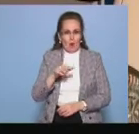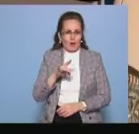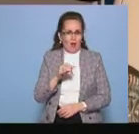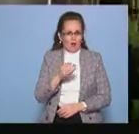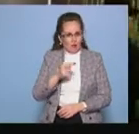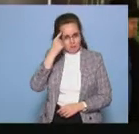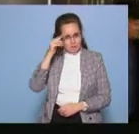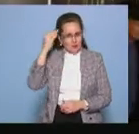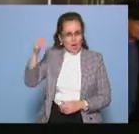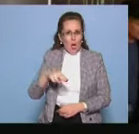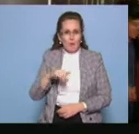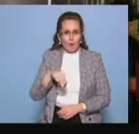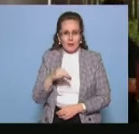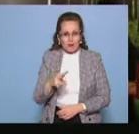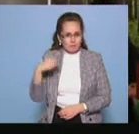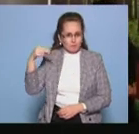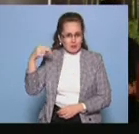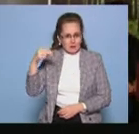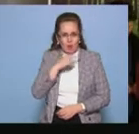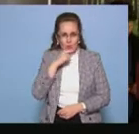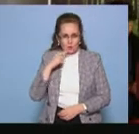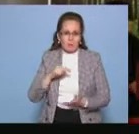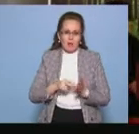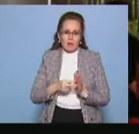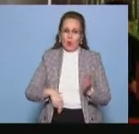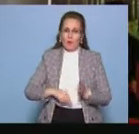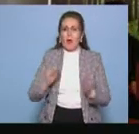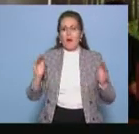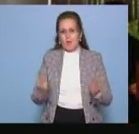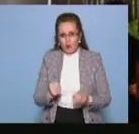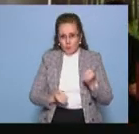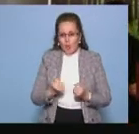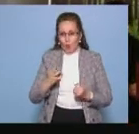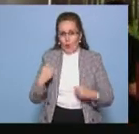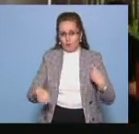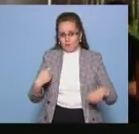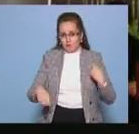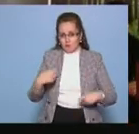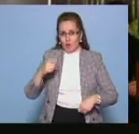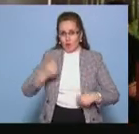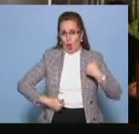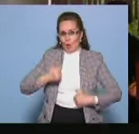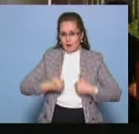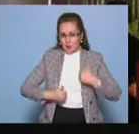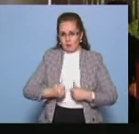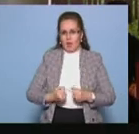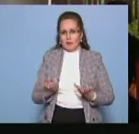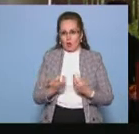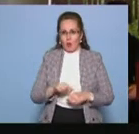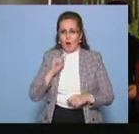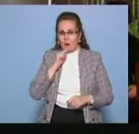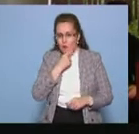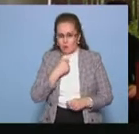Путиным. Планировали закупить меньше машин, но с учетом торгов произошли закупки, и вы знаете, за счет экономии нам удалось